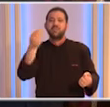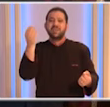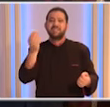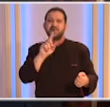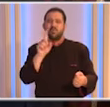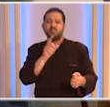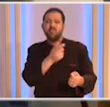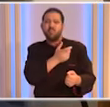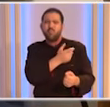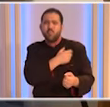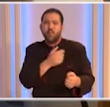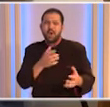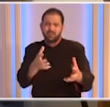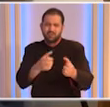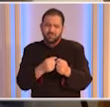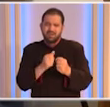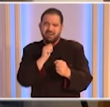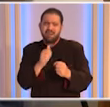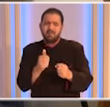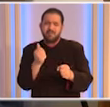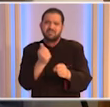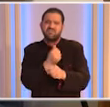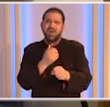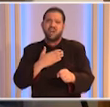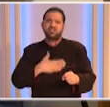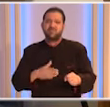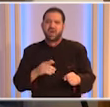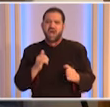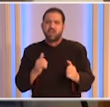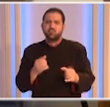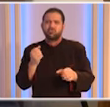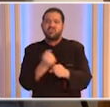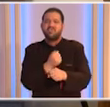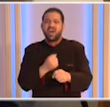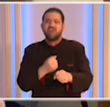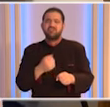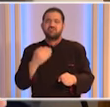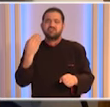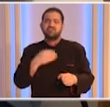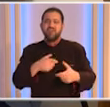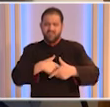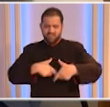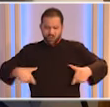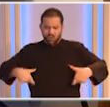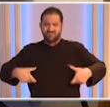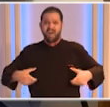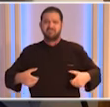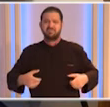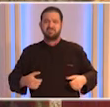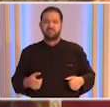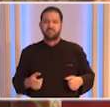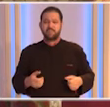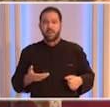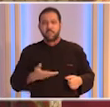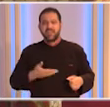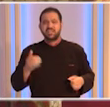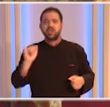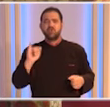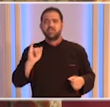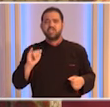Dumnezeu. Nu poate să-l înșusească nimeni să facă ce vrea. Că în momentul acela devii un criminal.